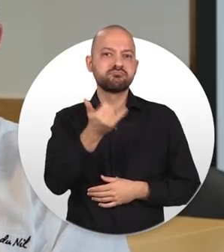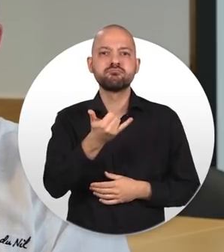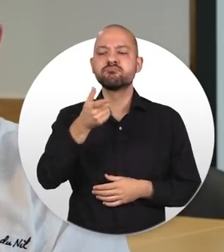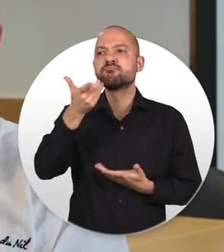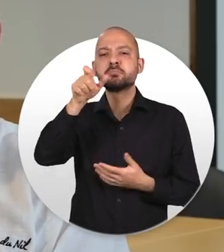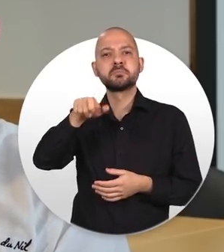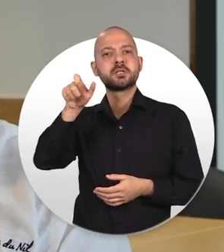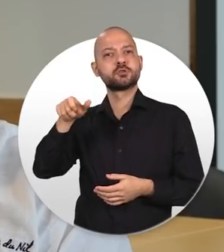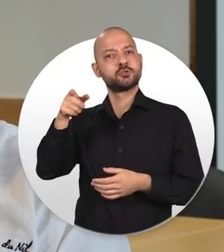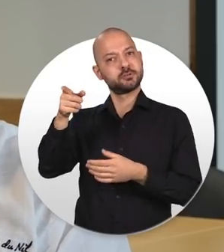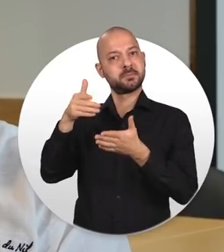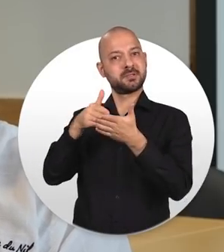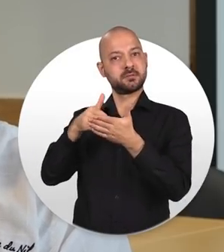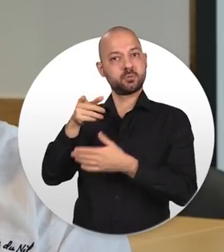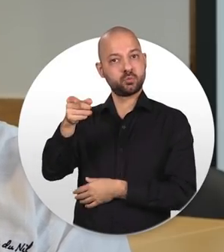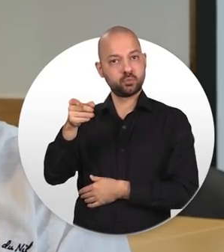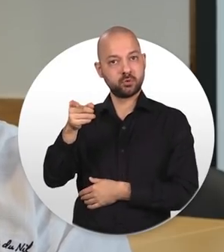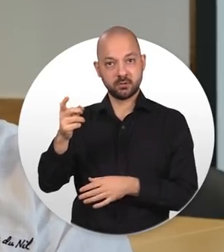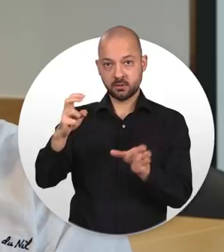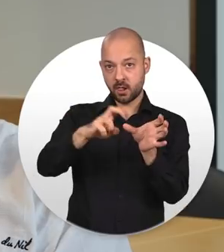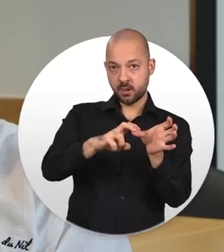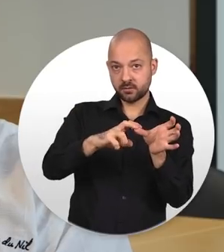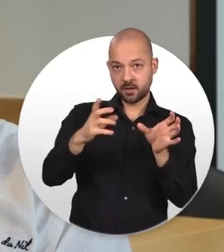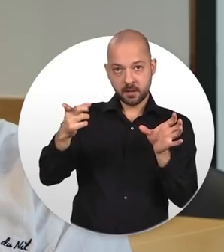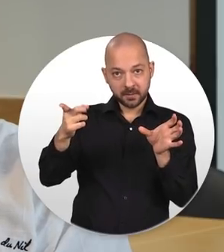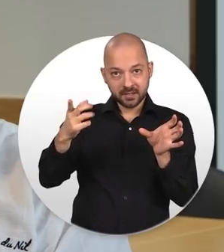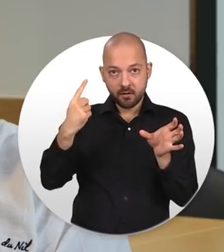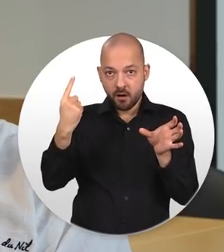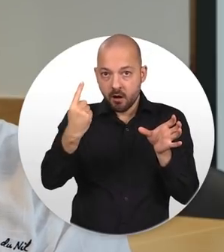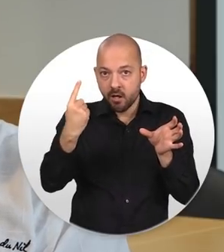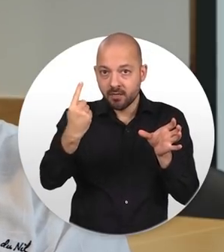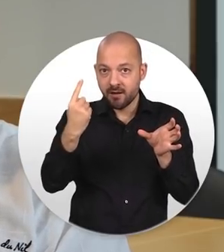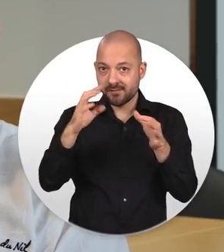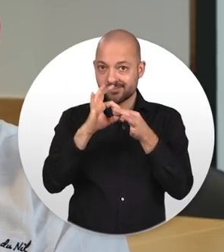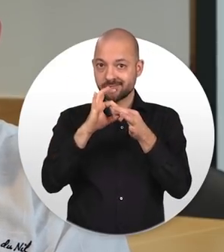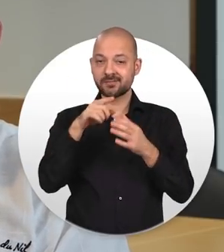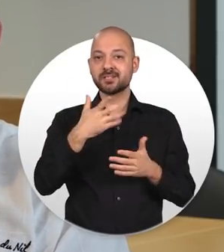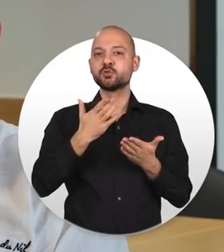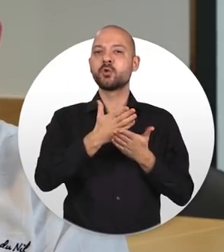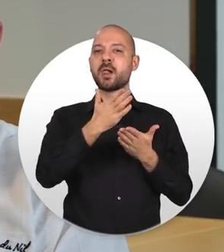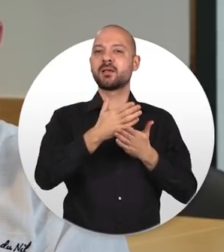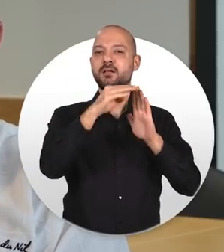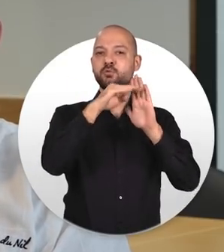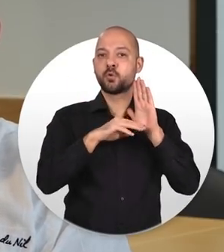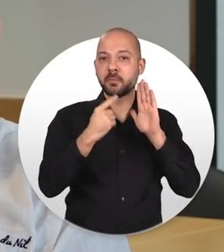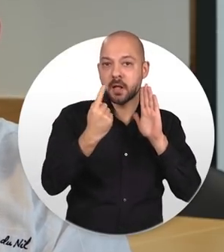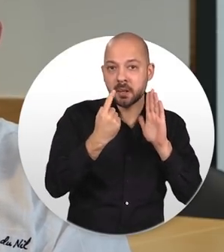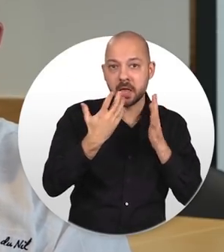hat, dass die Partizipation von Leuten mit Behinderungen nicht allein mit Accessibilitätsnormen oder mit